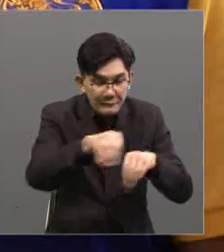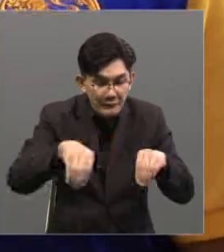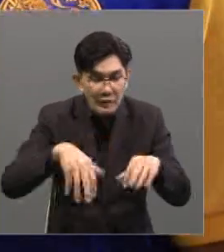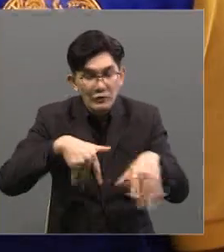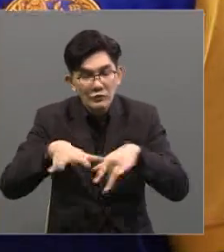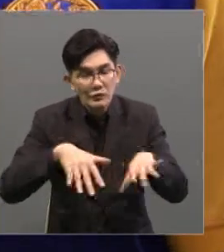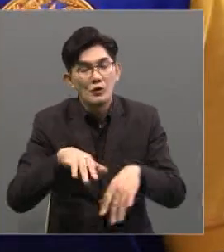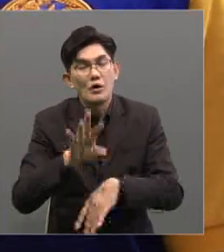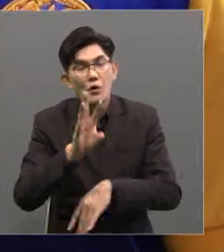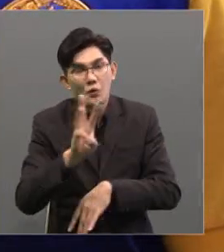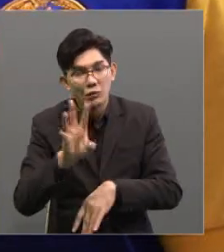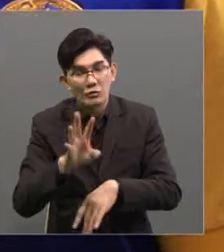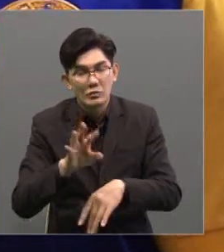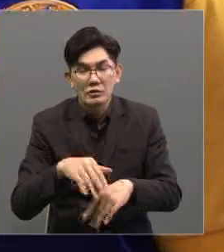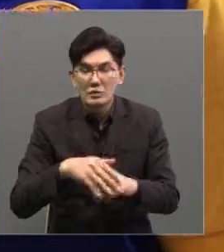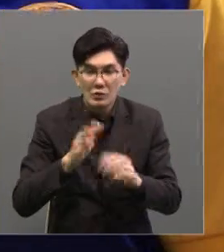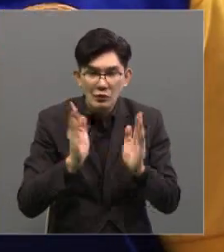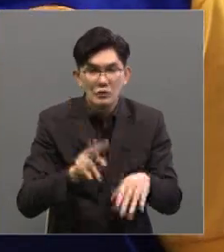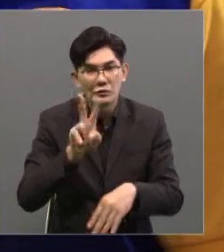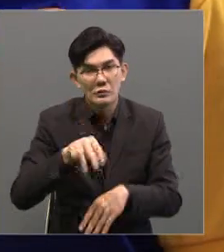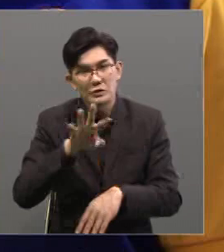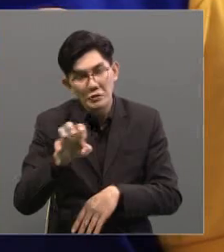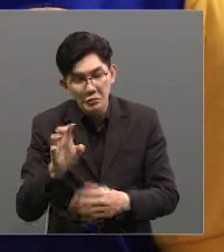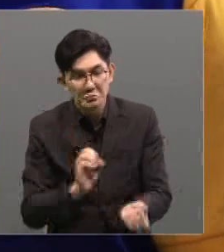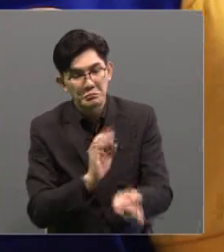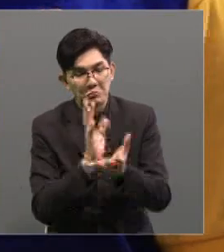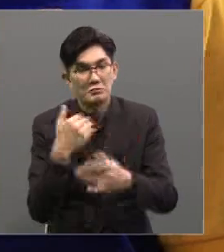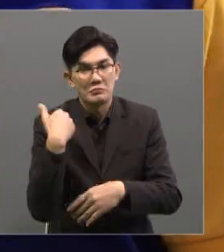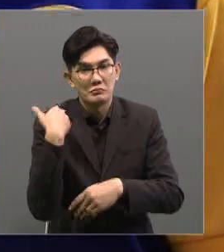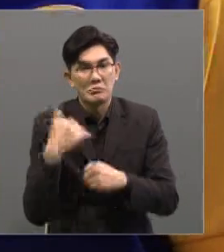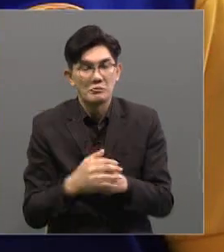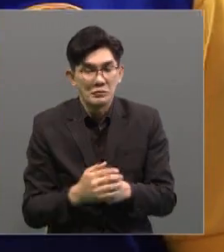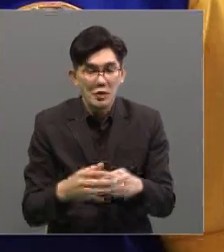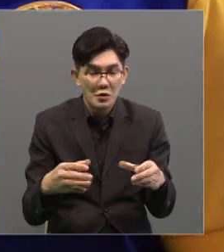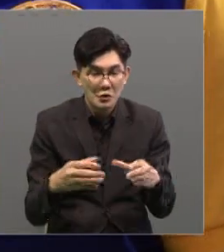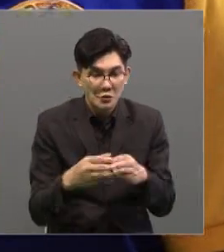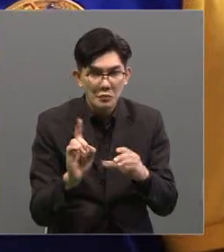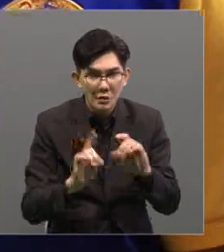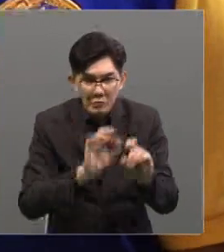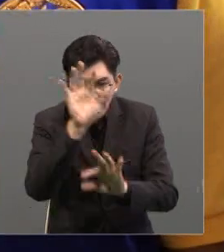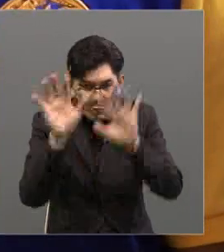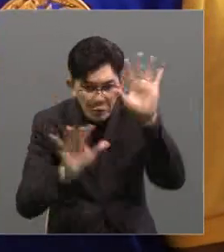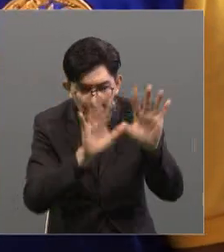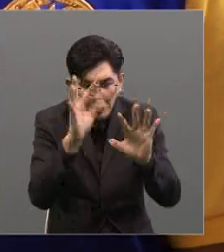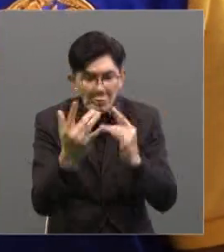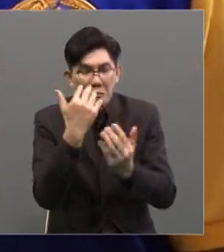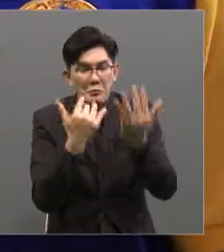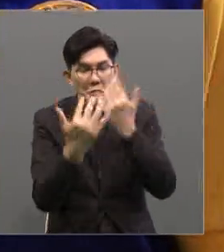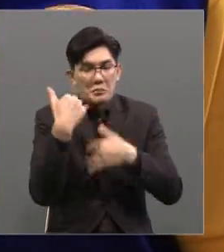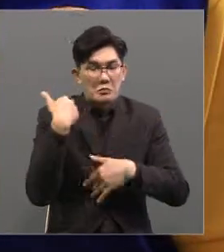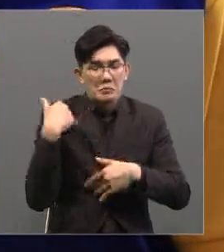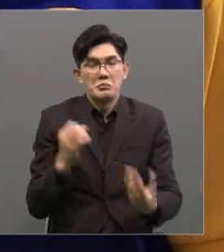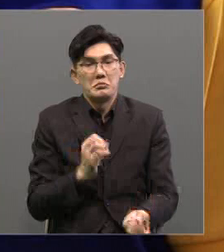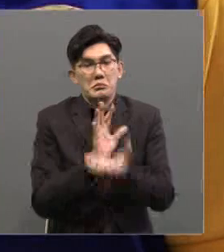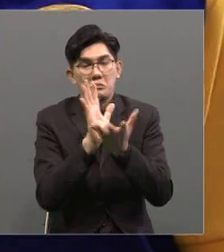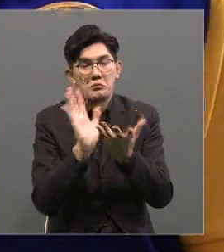าณสักเกือบ 2,400 ท่านนะก็ได้รับผลกระทบบ้างจากกลุ่มควันนะครับซึ่งเรื่องนี้ทางท่านนายอำเ